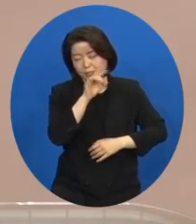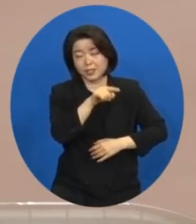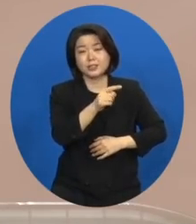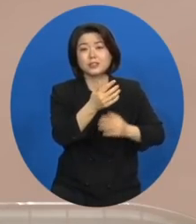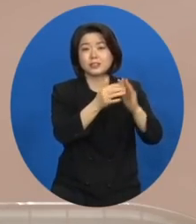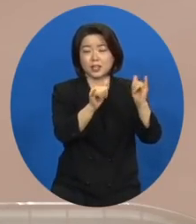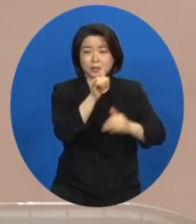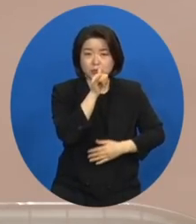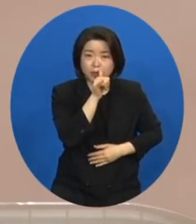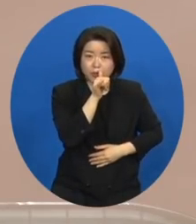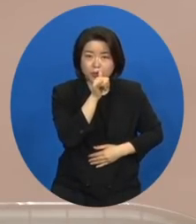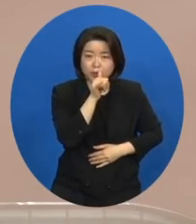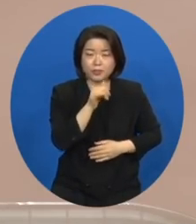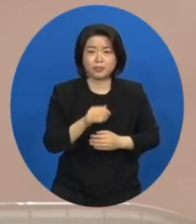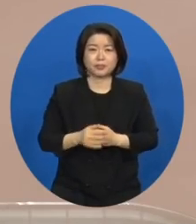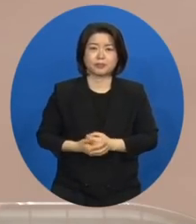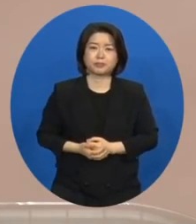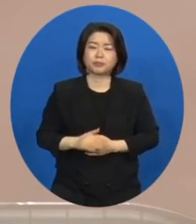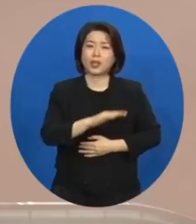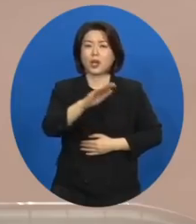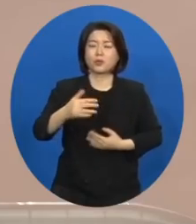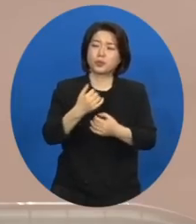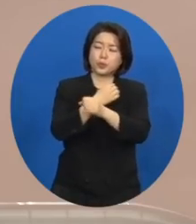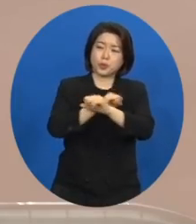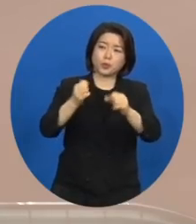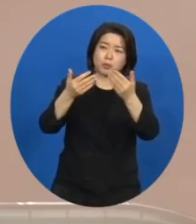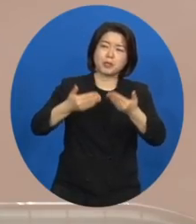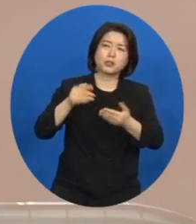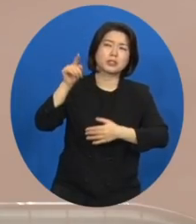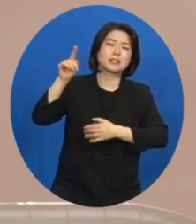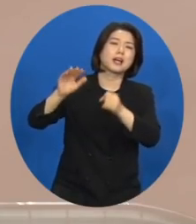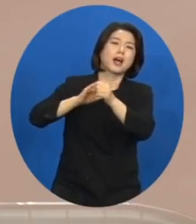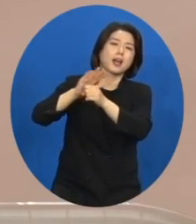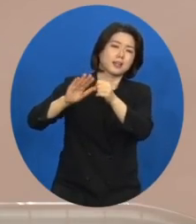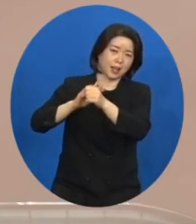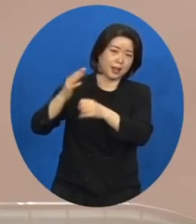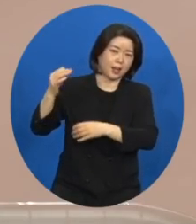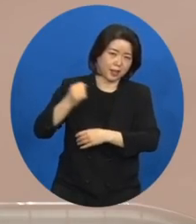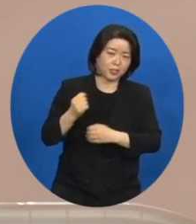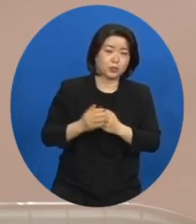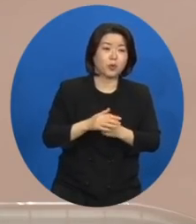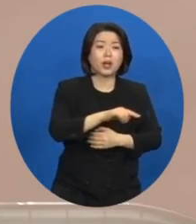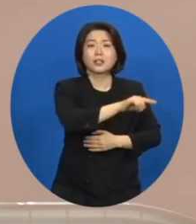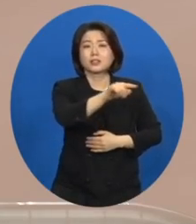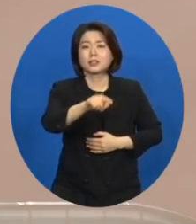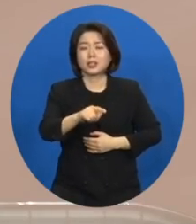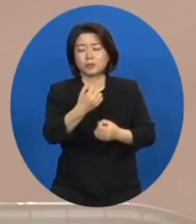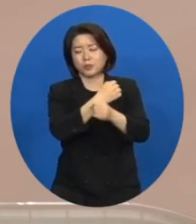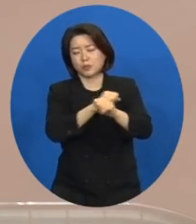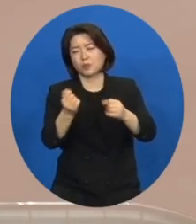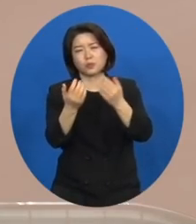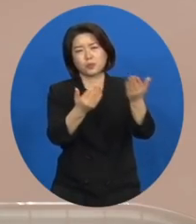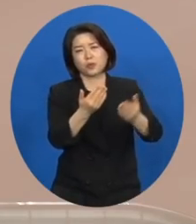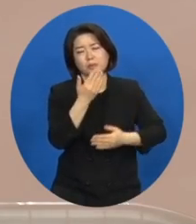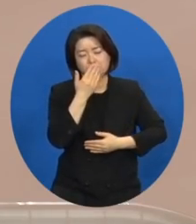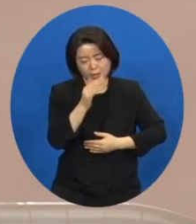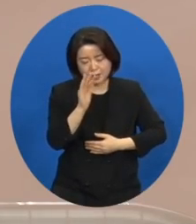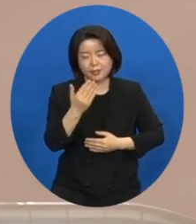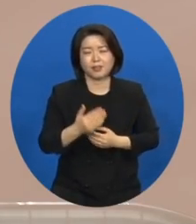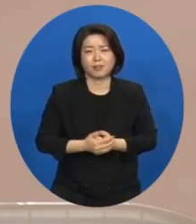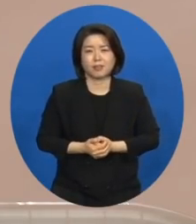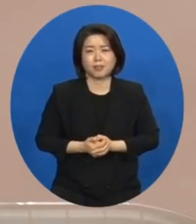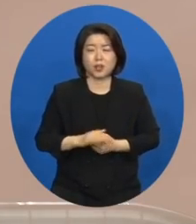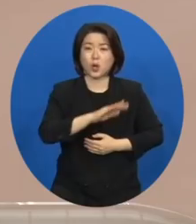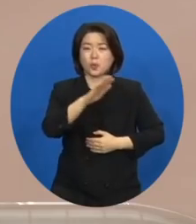계십니까 우리 용납 아 싱글 사랑으로 그 분들을 다 용서 해야 됩니다 그래야 우리의